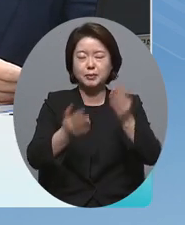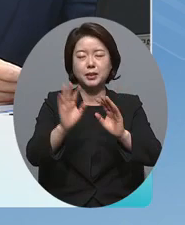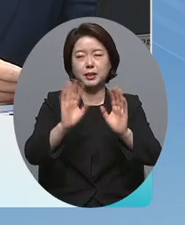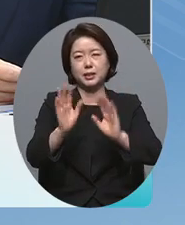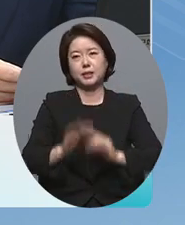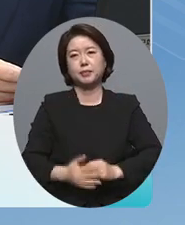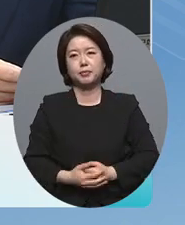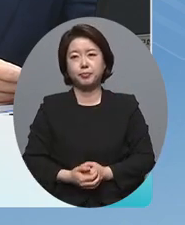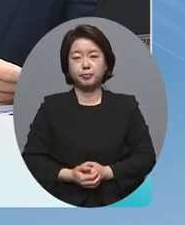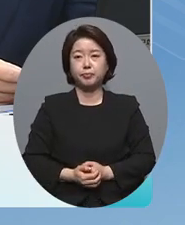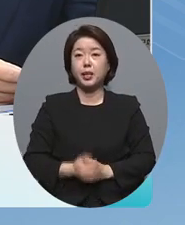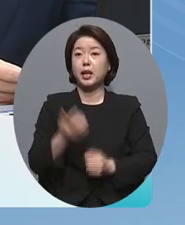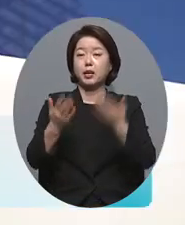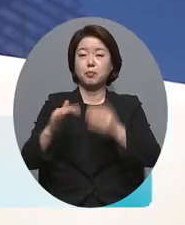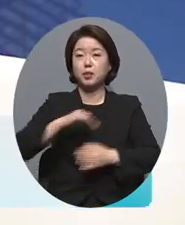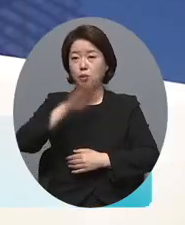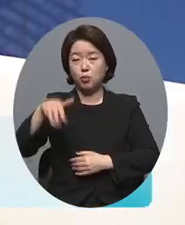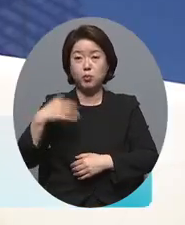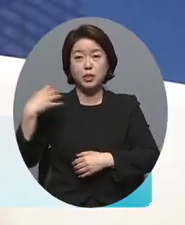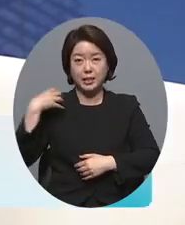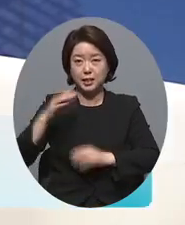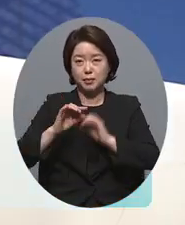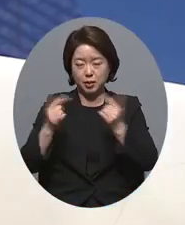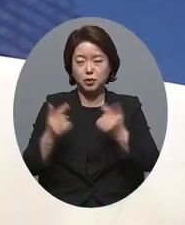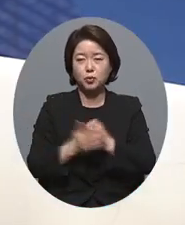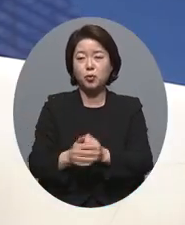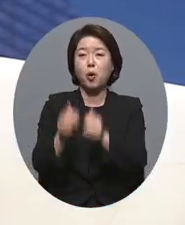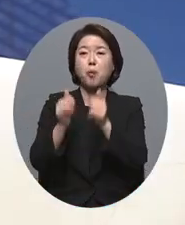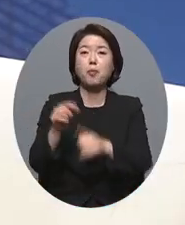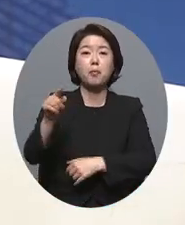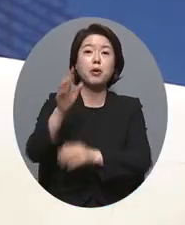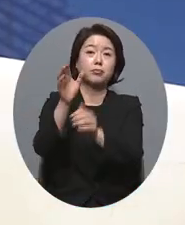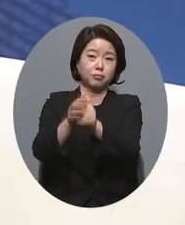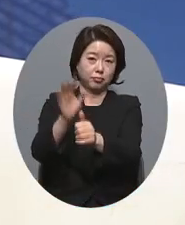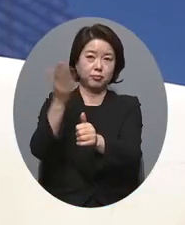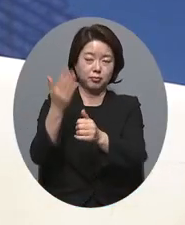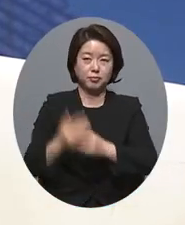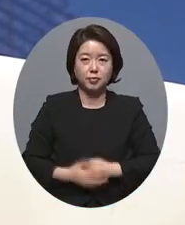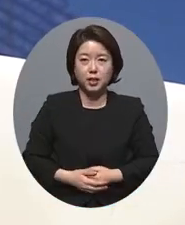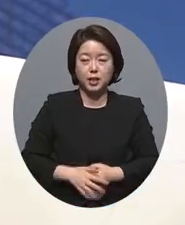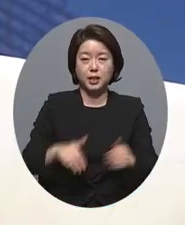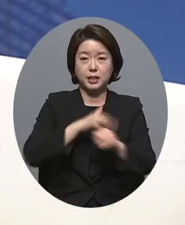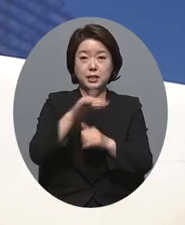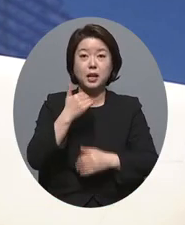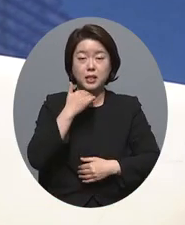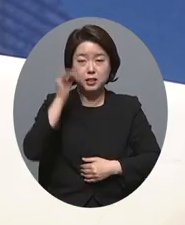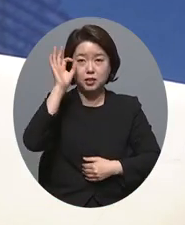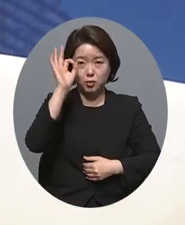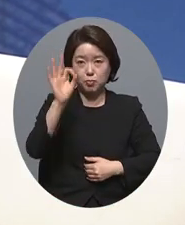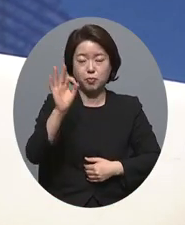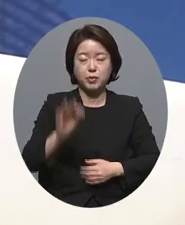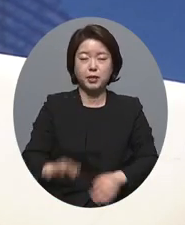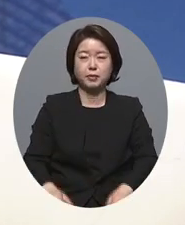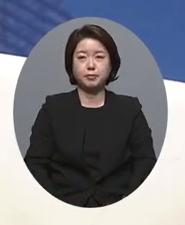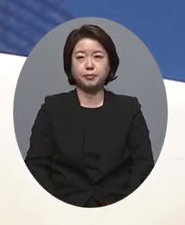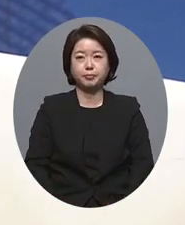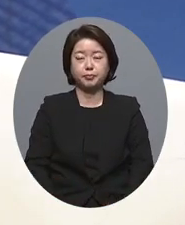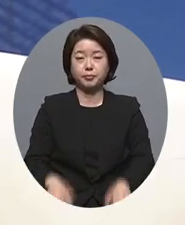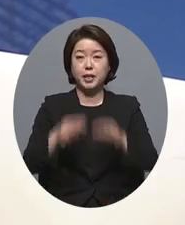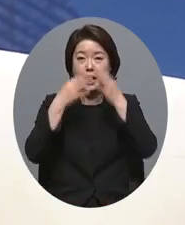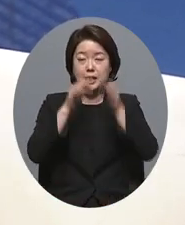봅니다. 그 판단도 뭐 저희가 할 일은 아닌 것 같고 뭐 네. 법원에서 해야 될 일인 것 같은데 한번 상황을 좀 지켜보고 그리고 김의겸